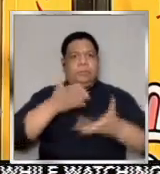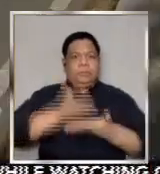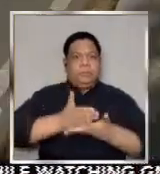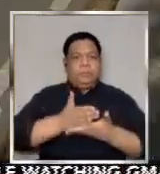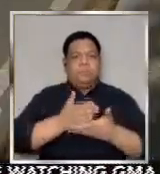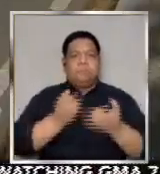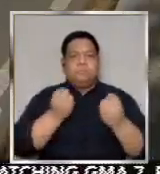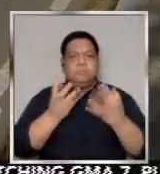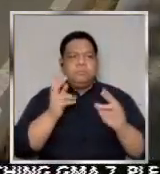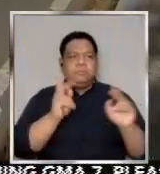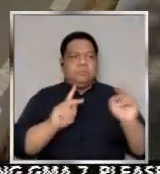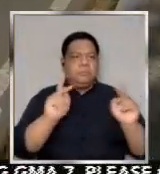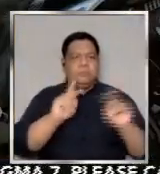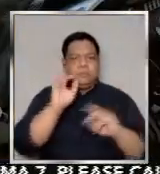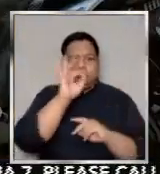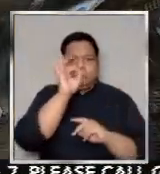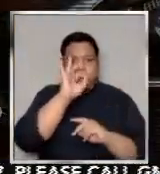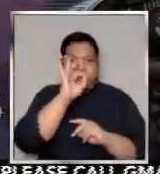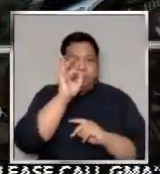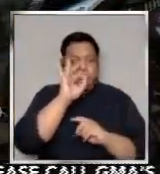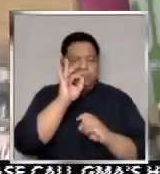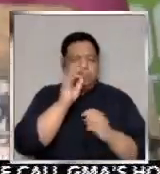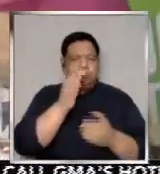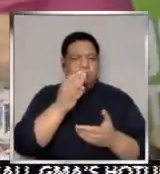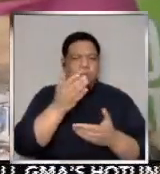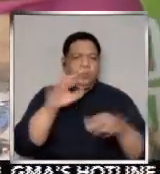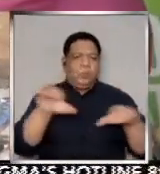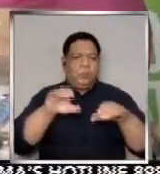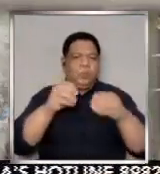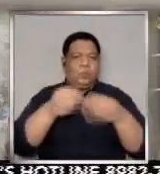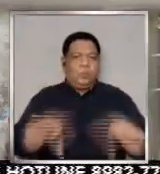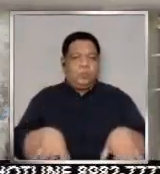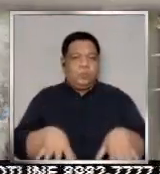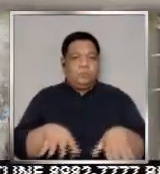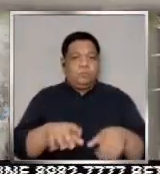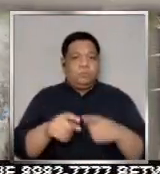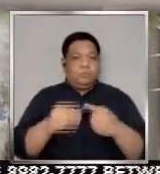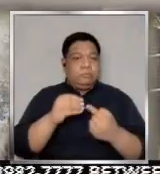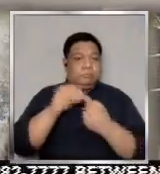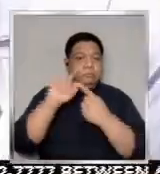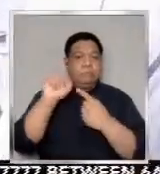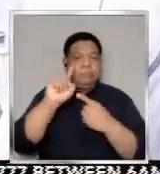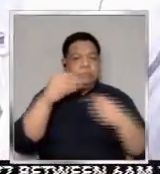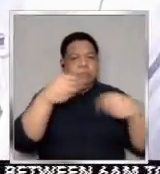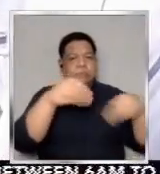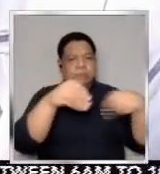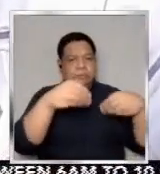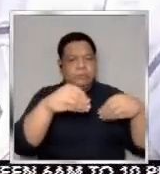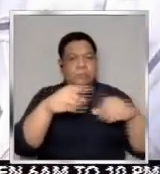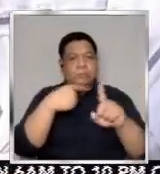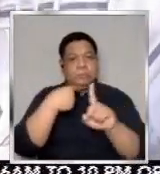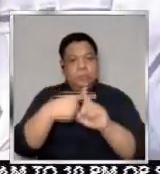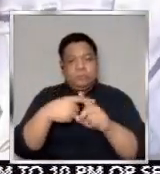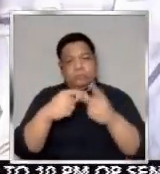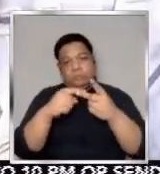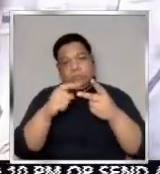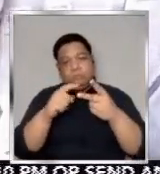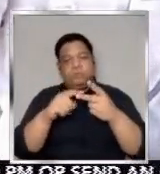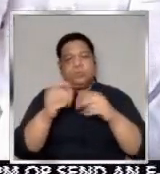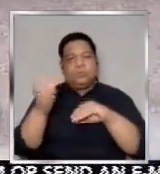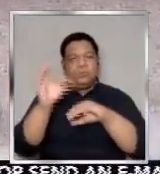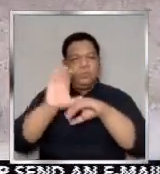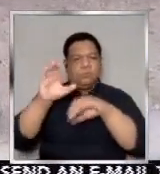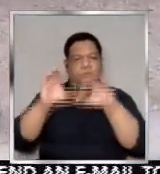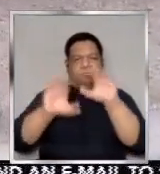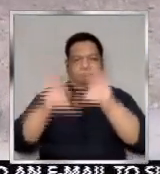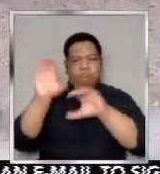trabaho. Pinakamalaki sa nawalan ang sektor ng wholesale at retail. Pangalawa, ang construction. Isa si Omar Castillo, warehouse man